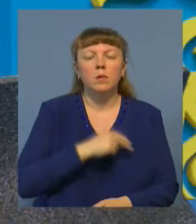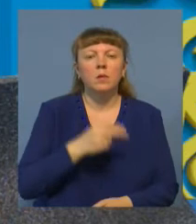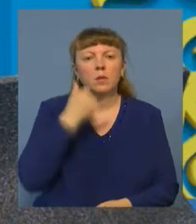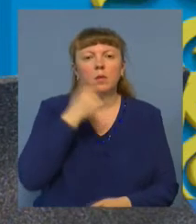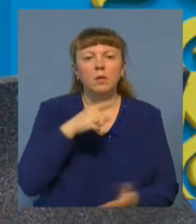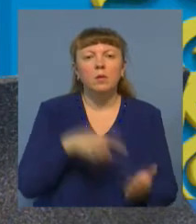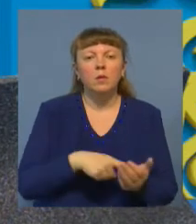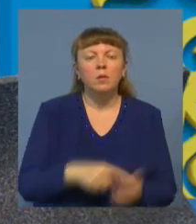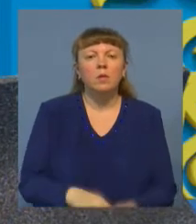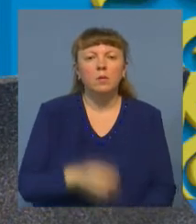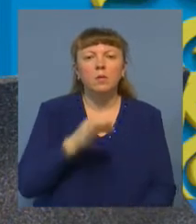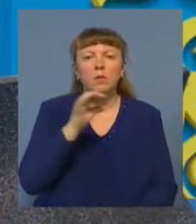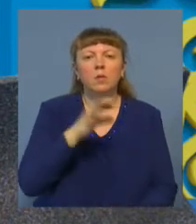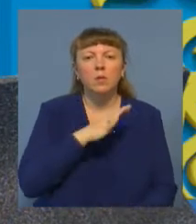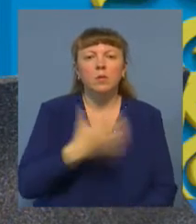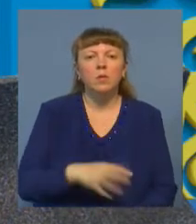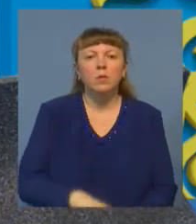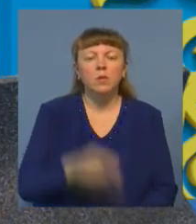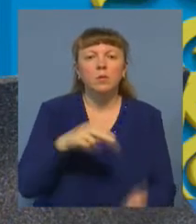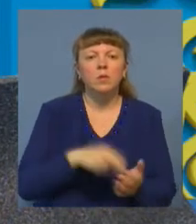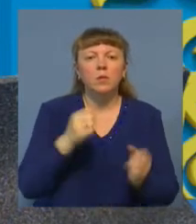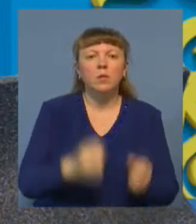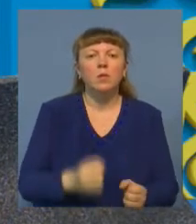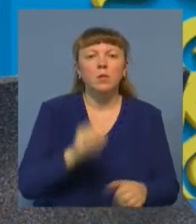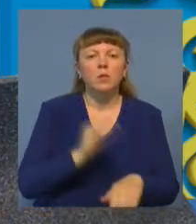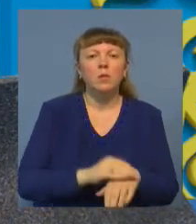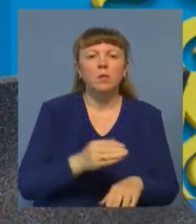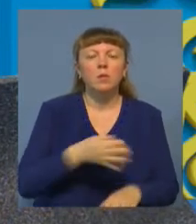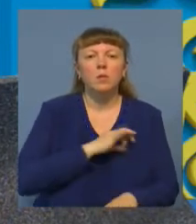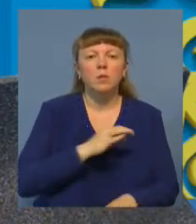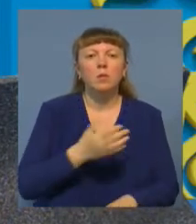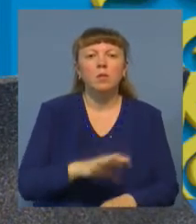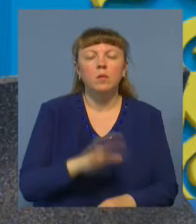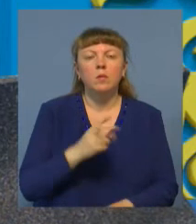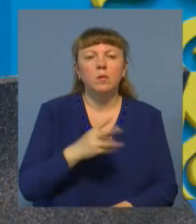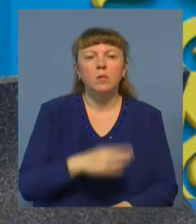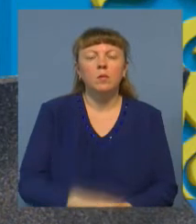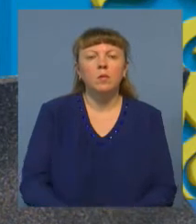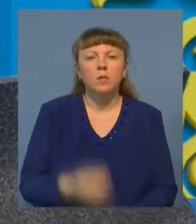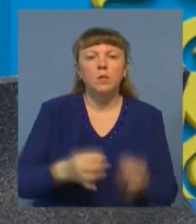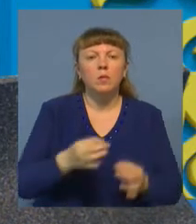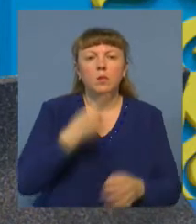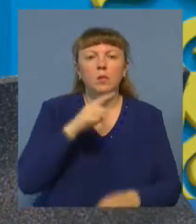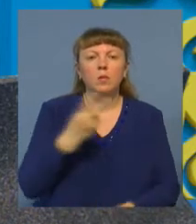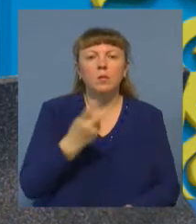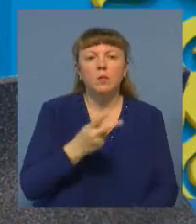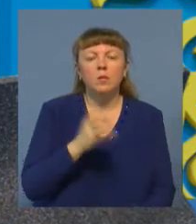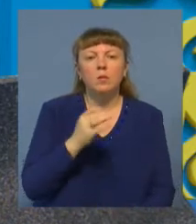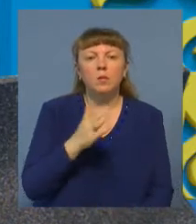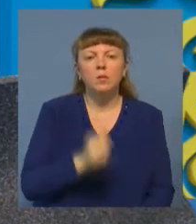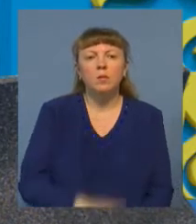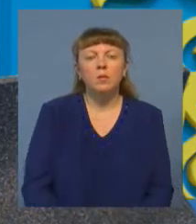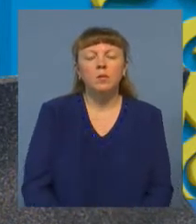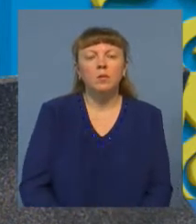звоните, задавайте свои вопросы, говорим мы об установлении фактов, имеющих юридическое значение у вас в студии. Судья суда номер 2 Гульнар